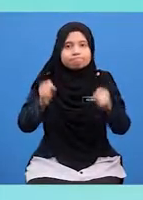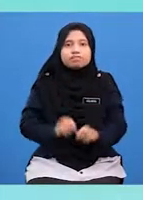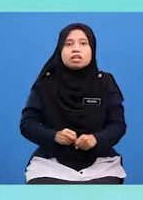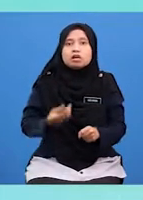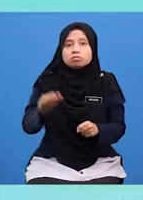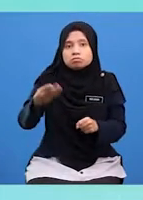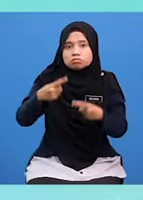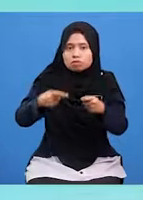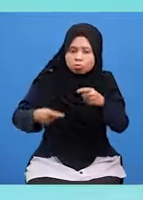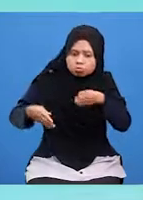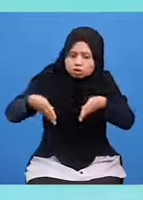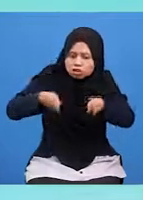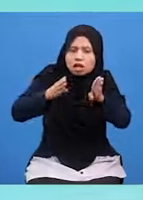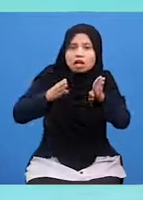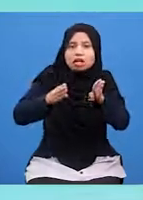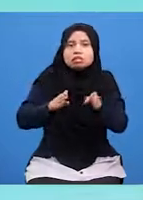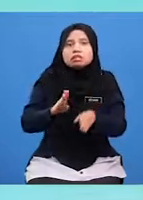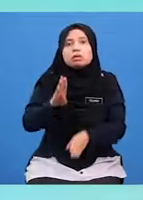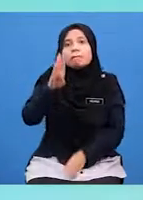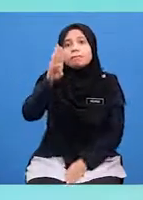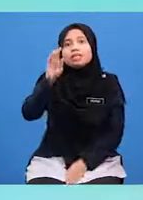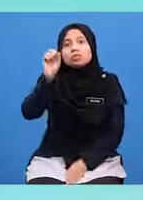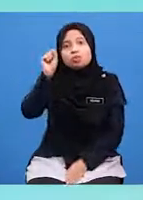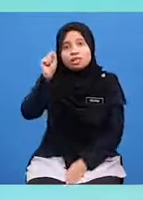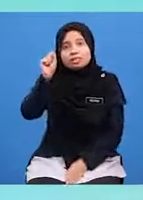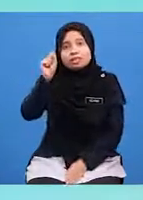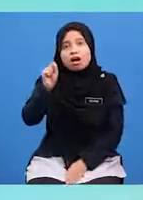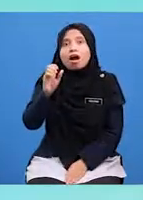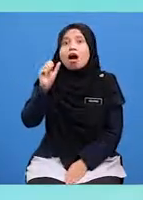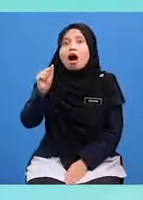Beliau telah mengembara ke benua Asia dan Afrika.